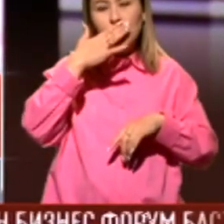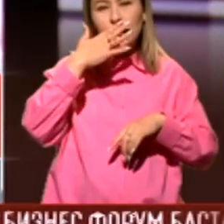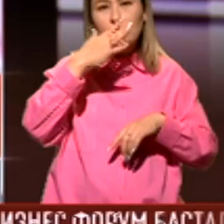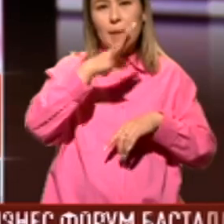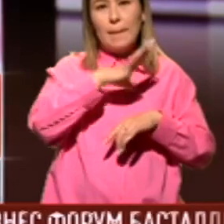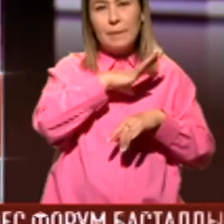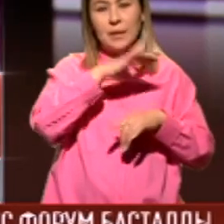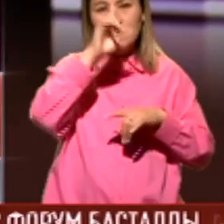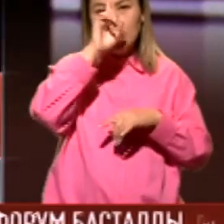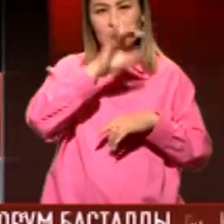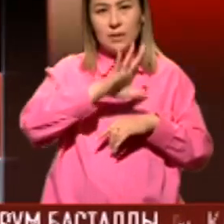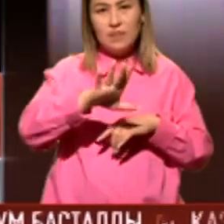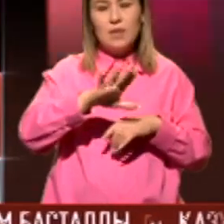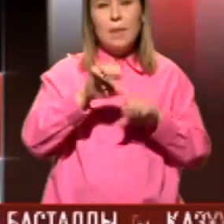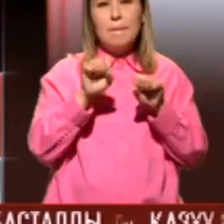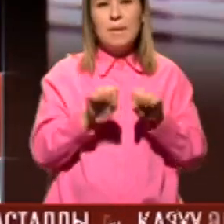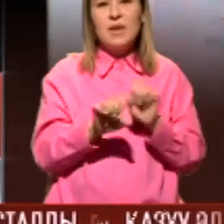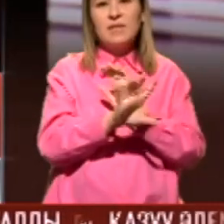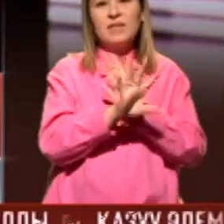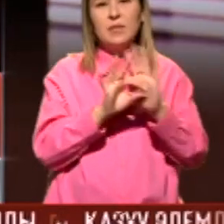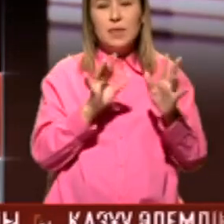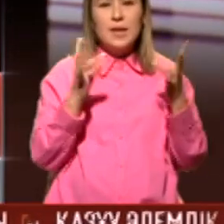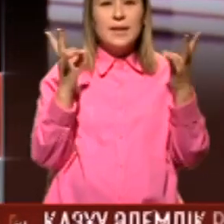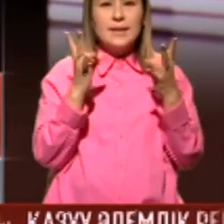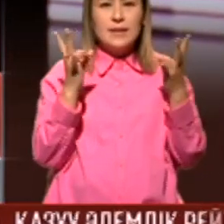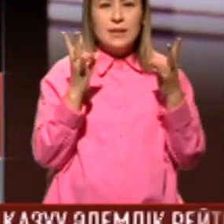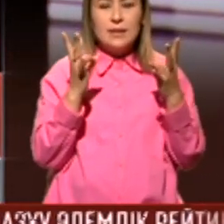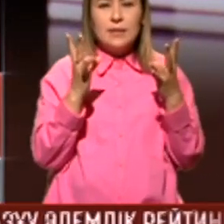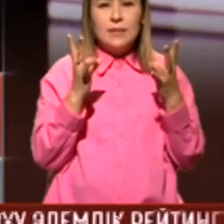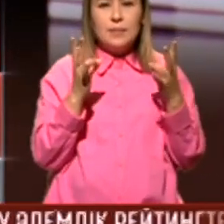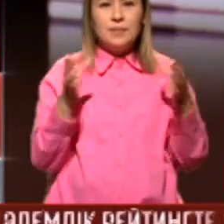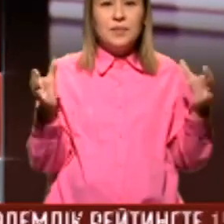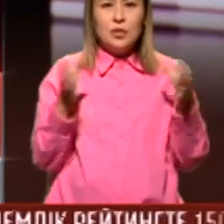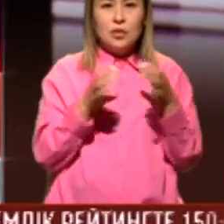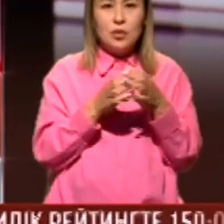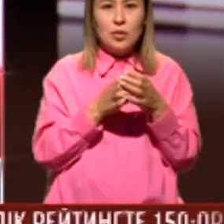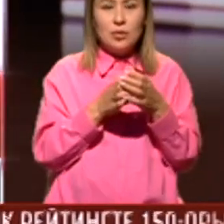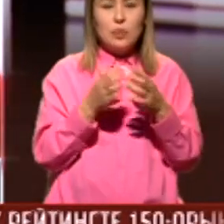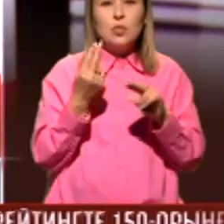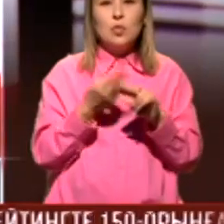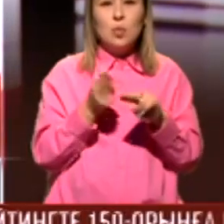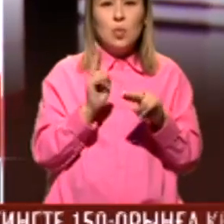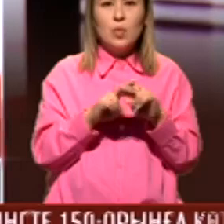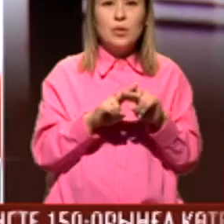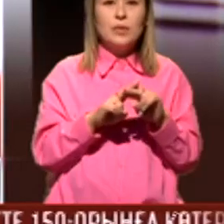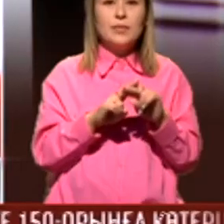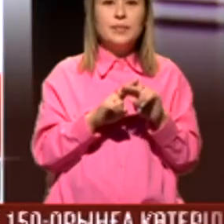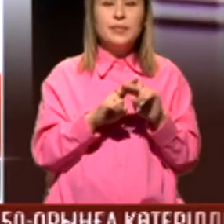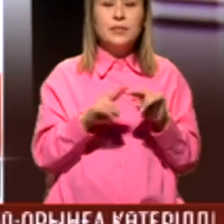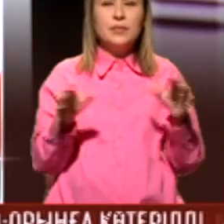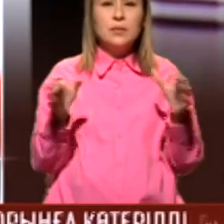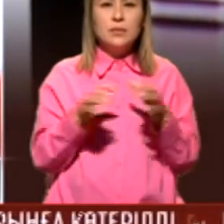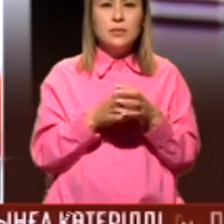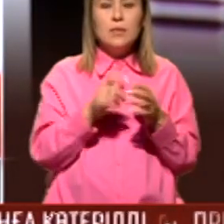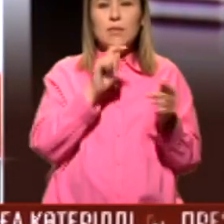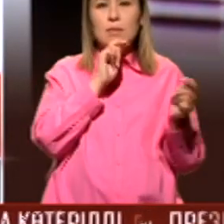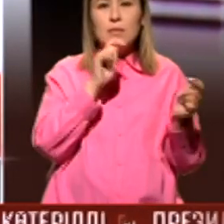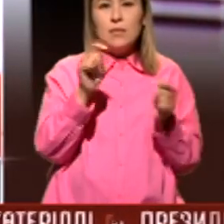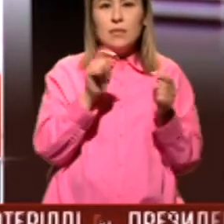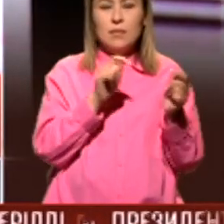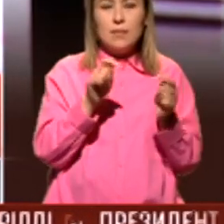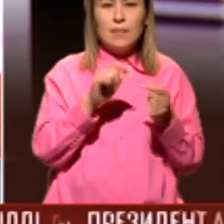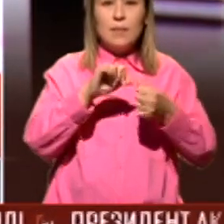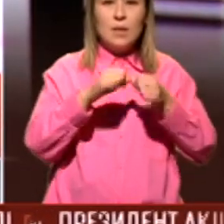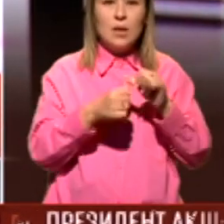халықтардың танылған, мойындалған құқын алға тарту, территориалдық тұтастық. Мынау Біріккен Ұлттар ұйымындағы қауіпсіздік кеңесінің